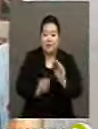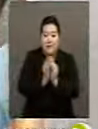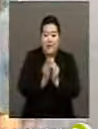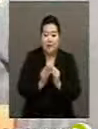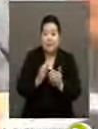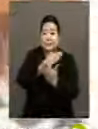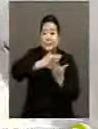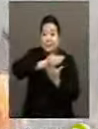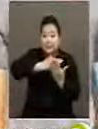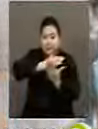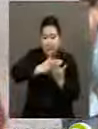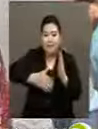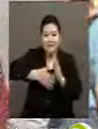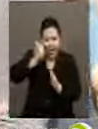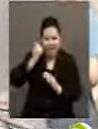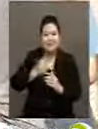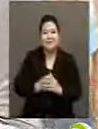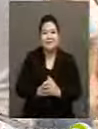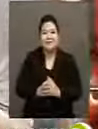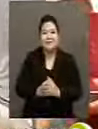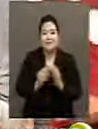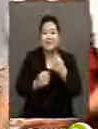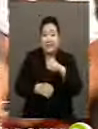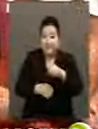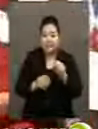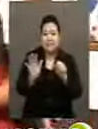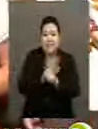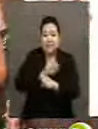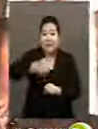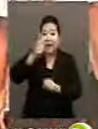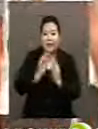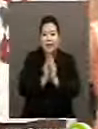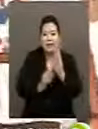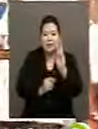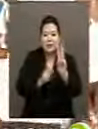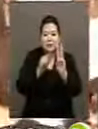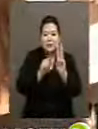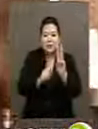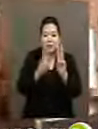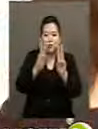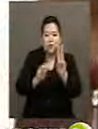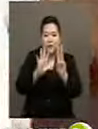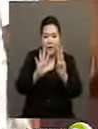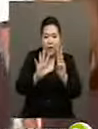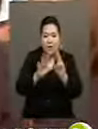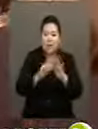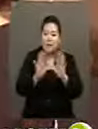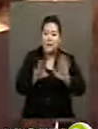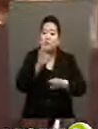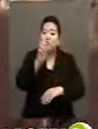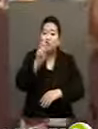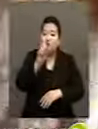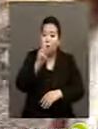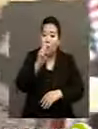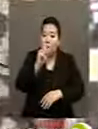ครับคะแนนครึ่งหนึ่งเนี่ยมาเฉียดฉิวแค่ 1.65 คะแนน คือถ้าเปรียบเป็นเสมือนการสอบเนี่ยก็